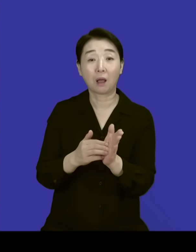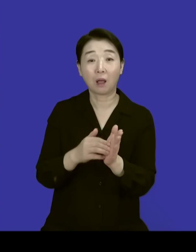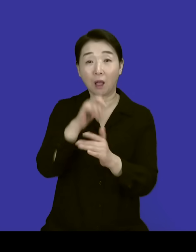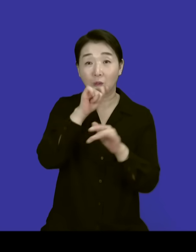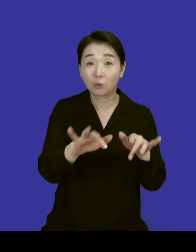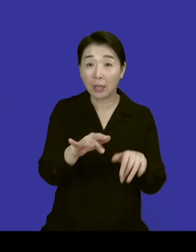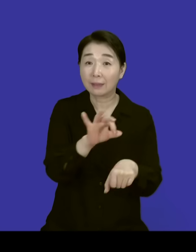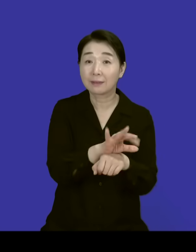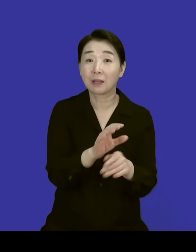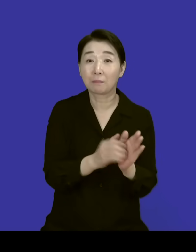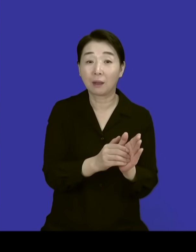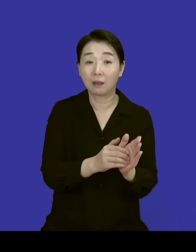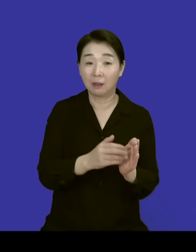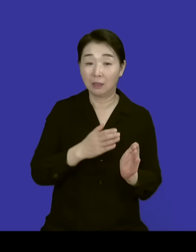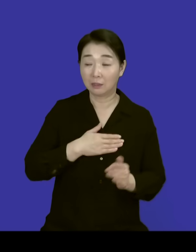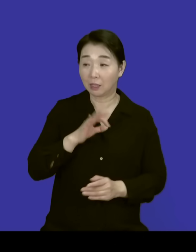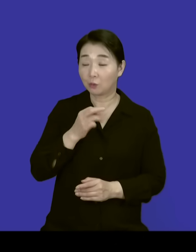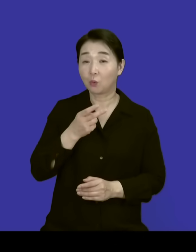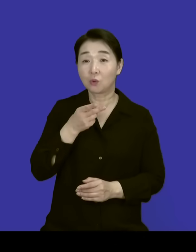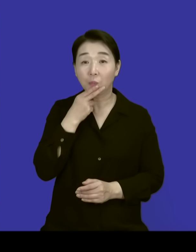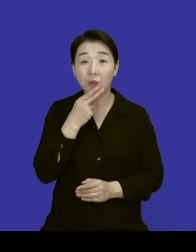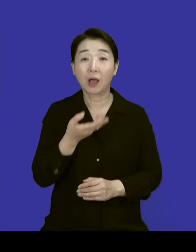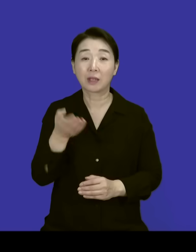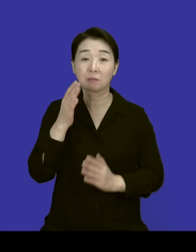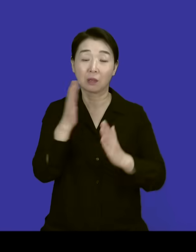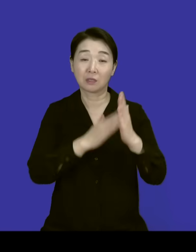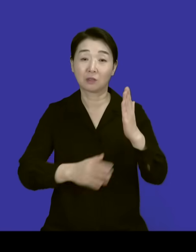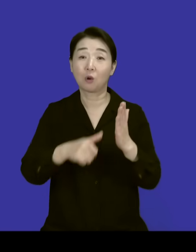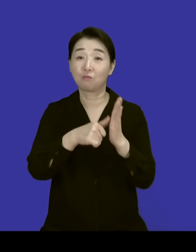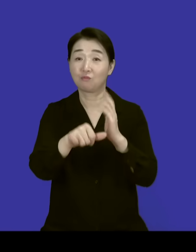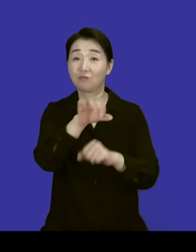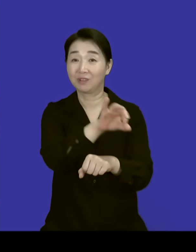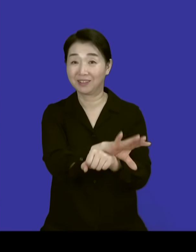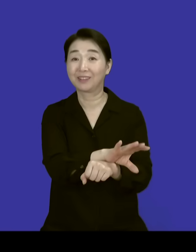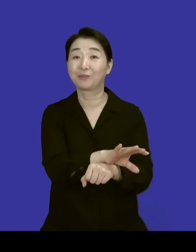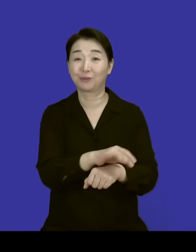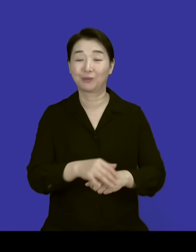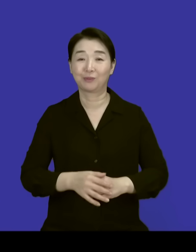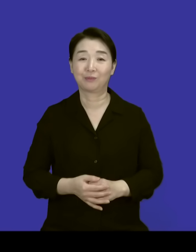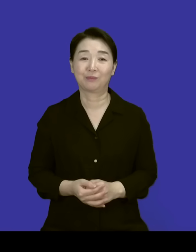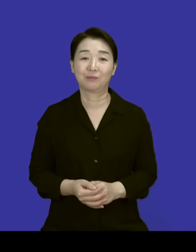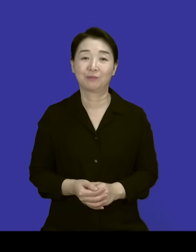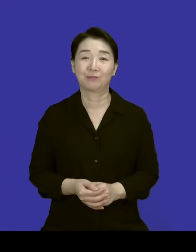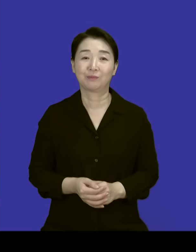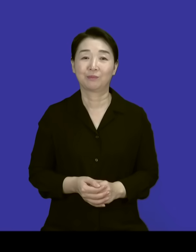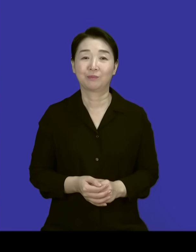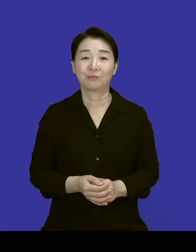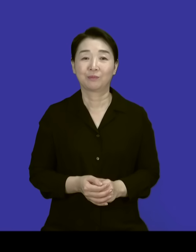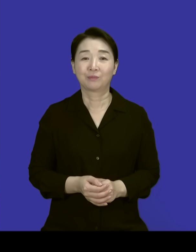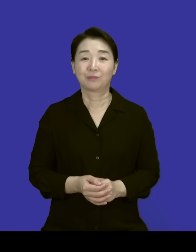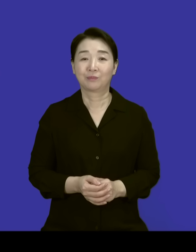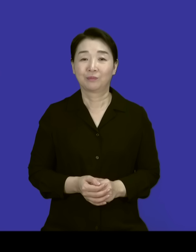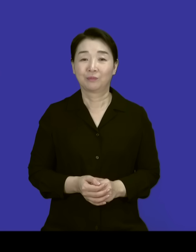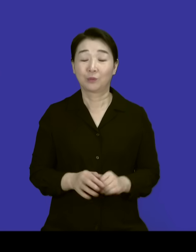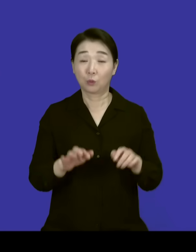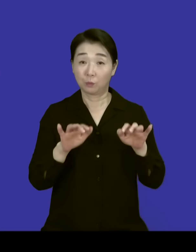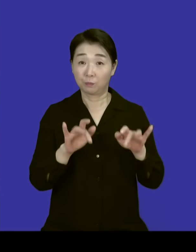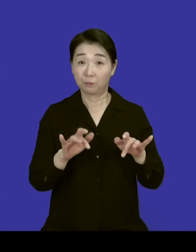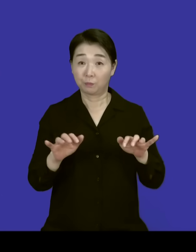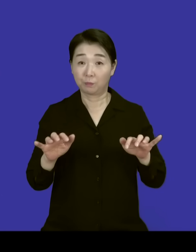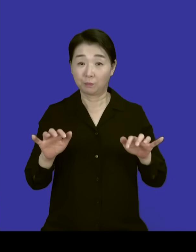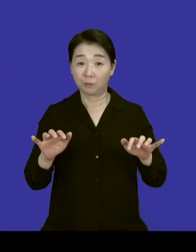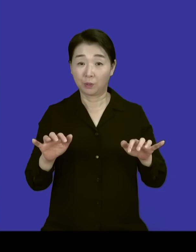악기를 사더라고. 근데 저는 몰라서 네네. 돈이 없는데도 네네. 정품을 여기 사고 몰랐어. 예. 그리고 건반 미디 소리